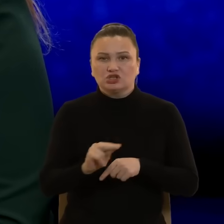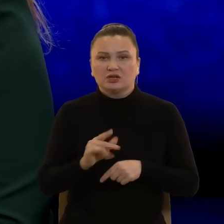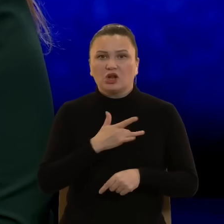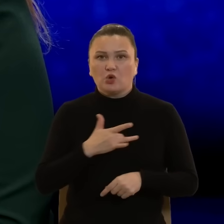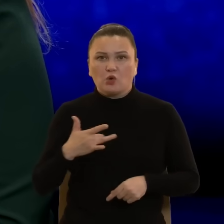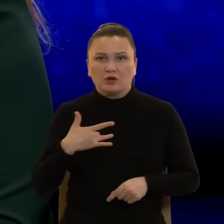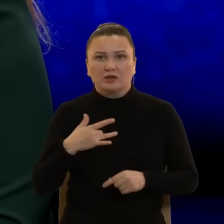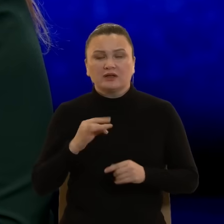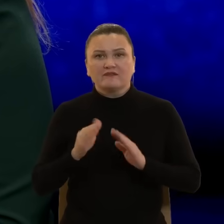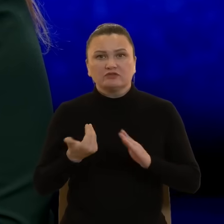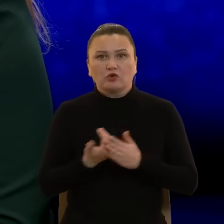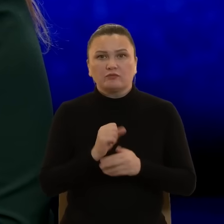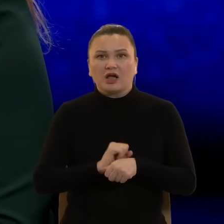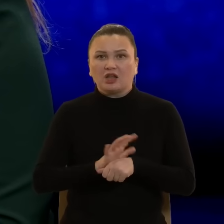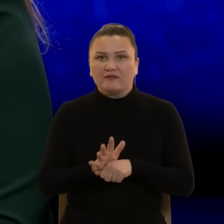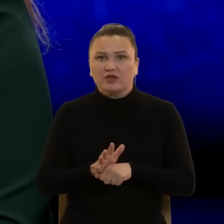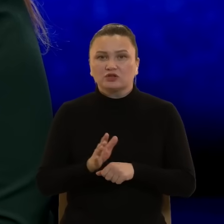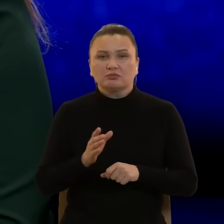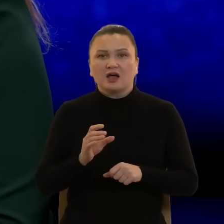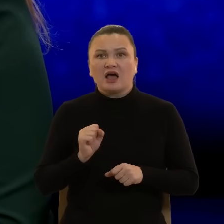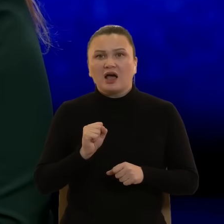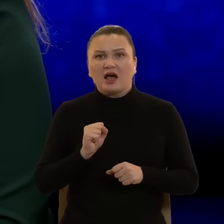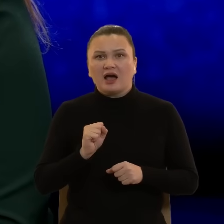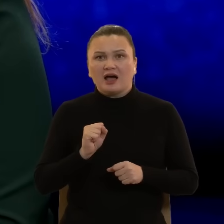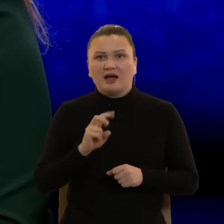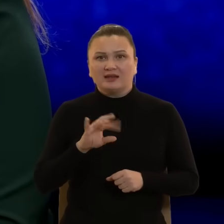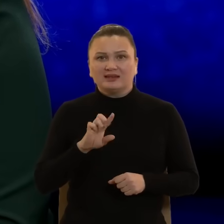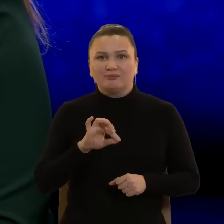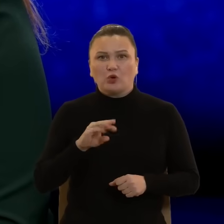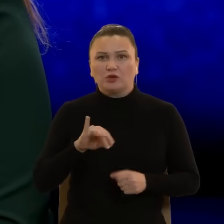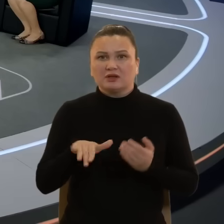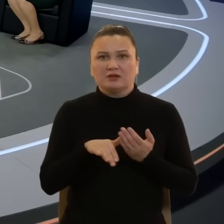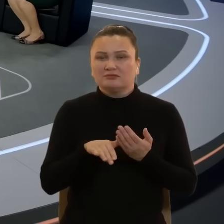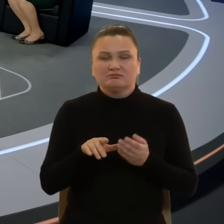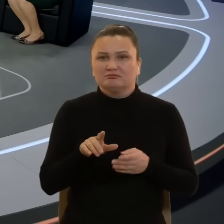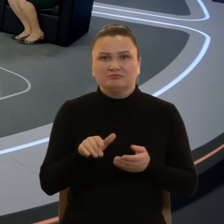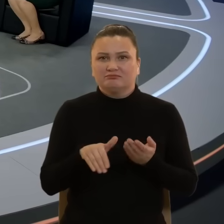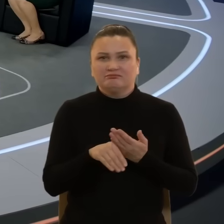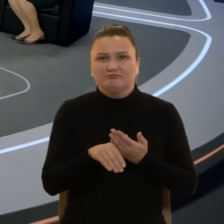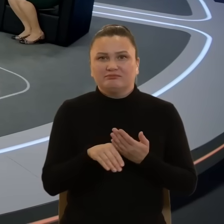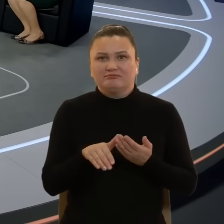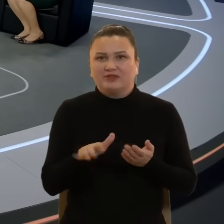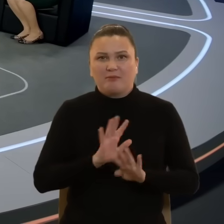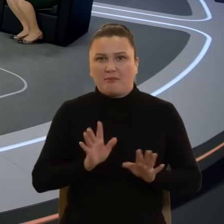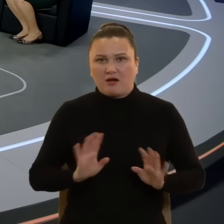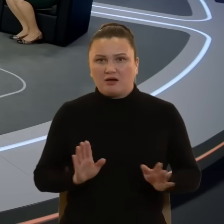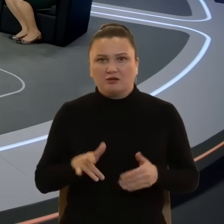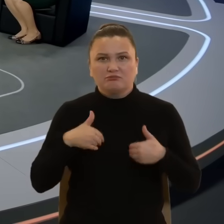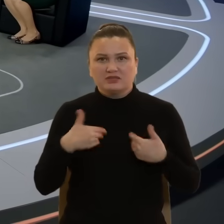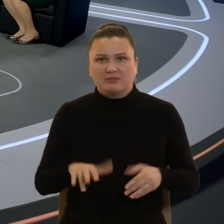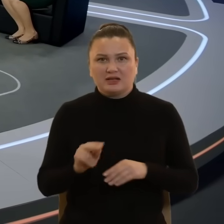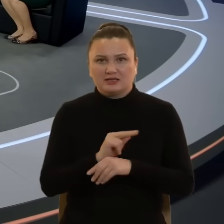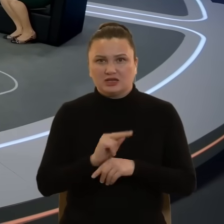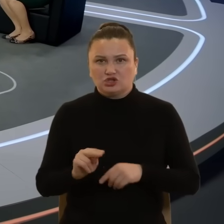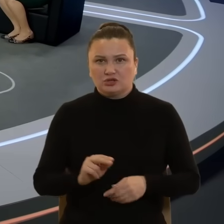поражение легких, вызванное новым коронавирусом, антибиотиками также бесполезно, как лечить грипп или какую-то любую другую простуду.